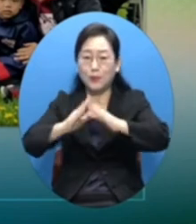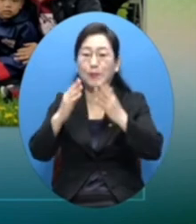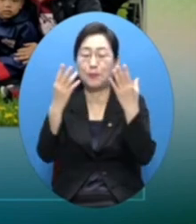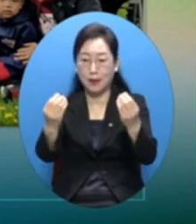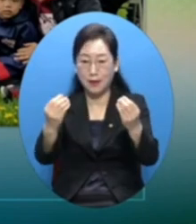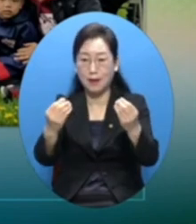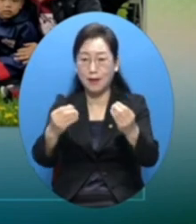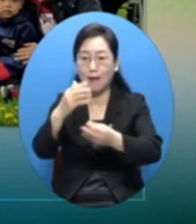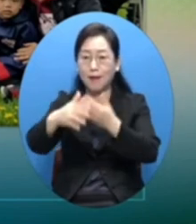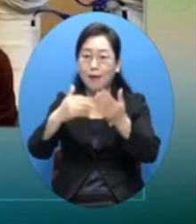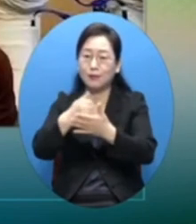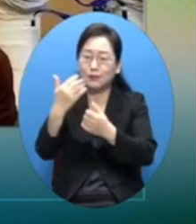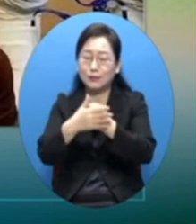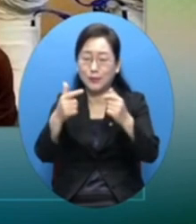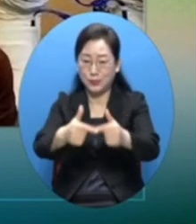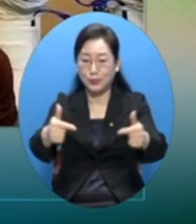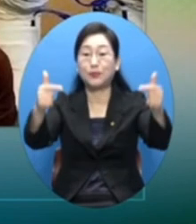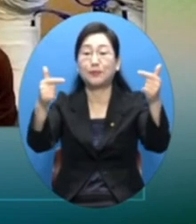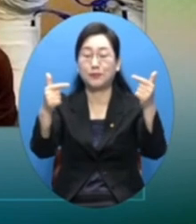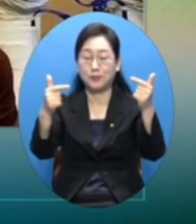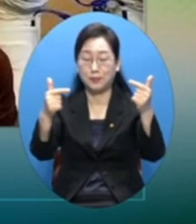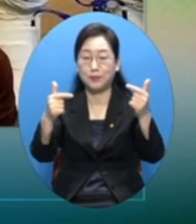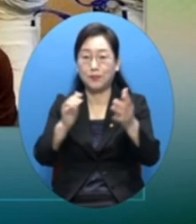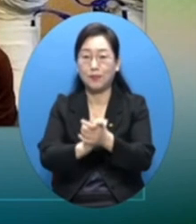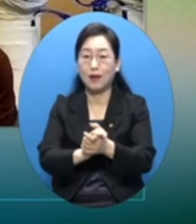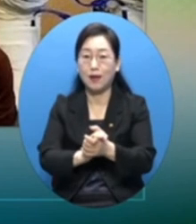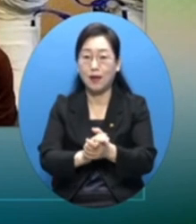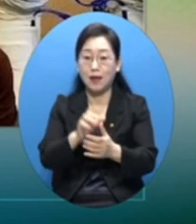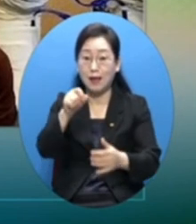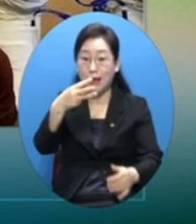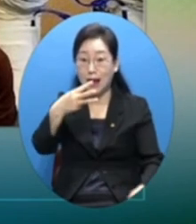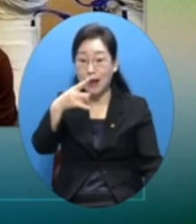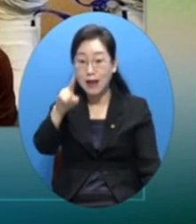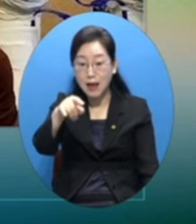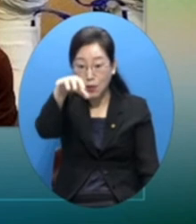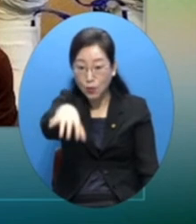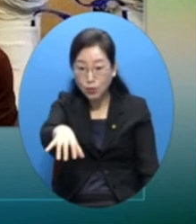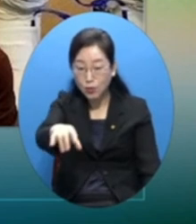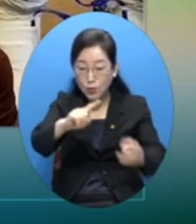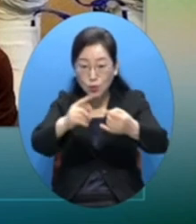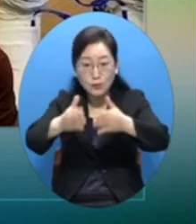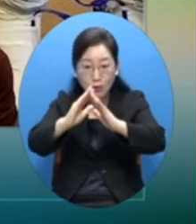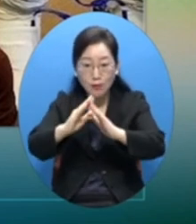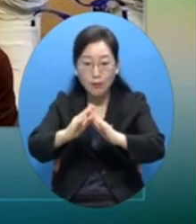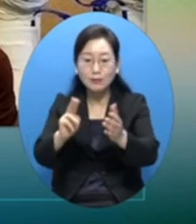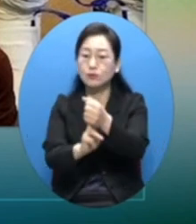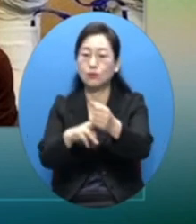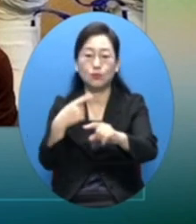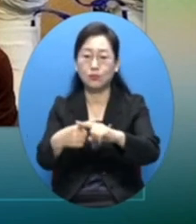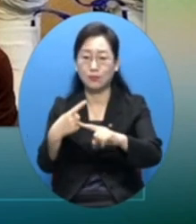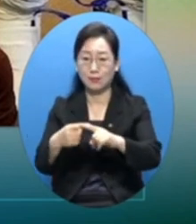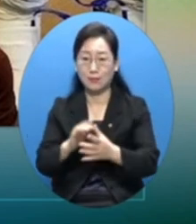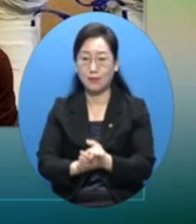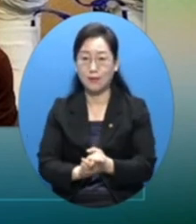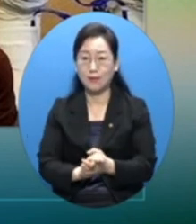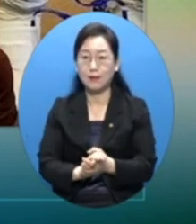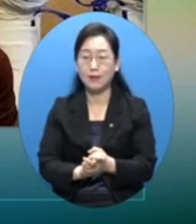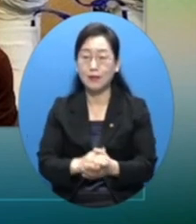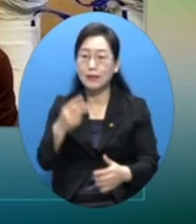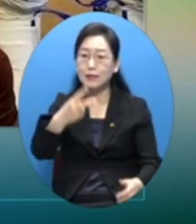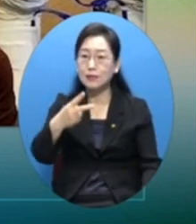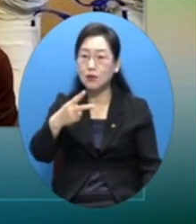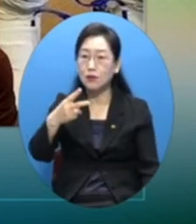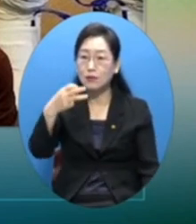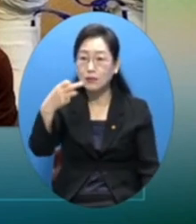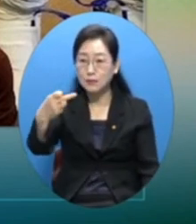하나님의 가운데 교회가 부흥하게 되었습니다. 알래스카에서 교회를 짓는다는 것, 이렇게 많은 교회를 모은다는 것은 기적입니다. 그런데